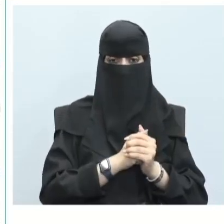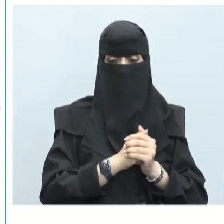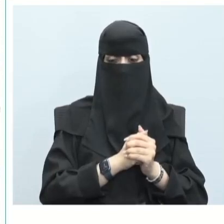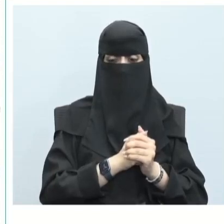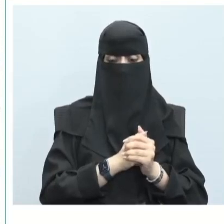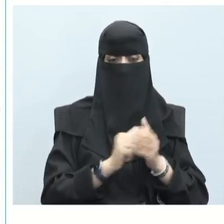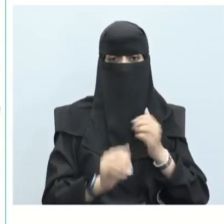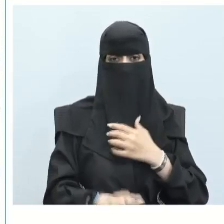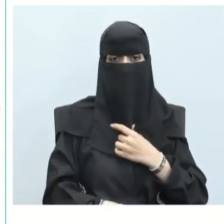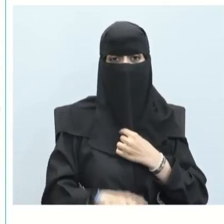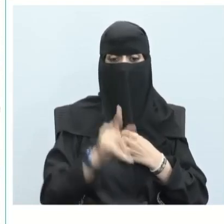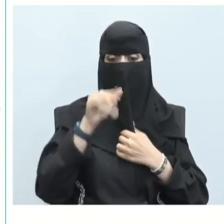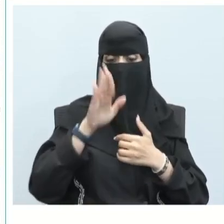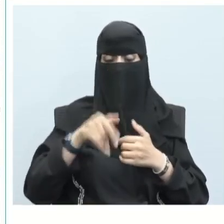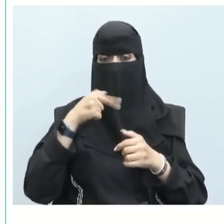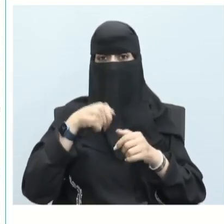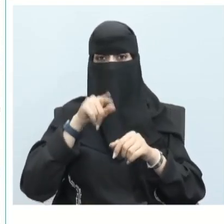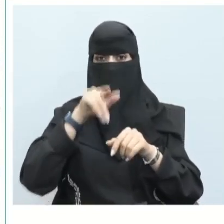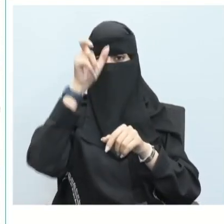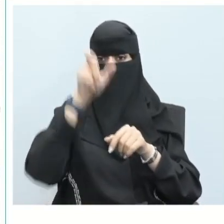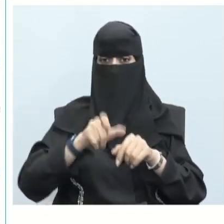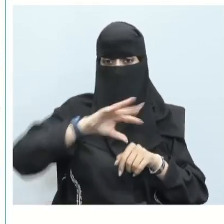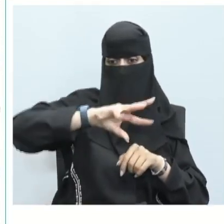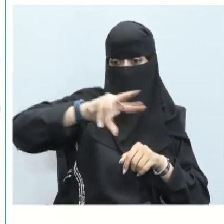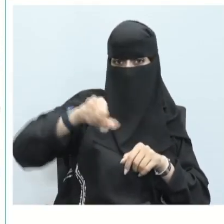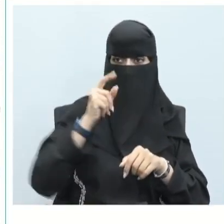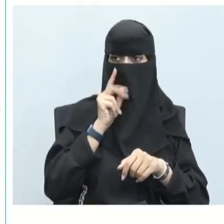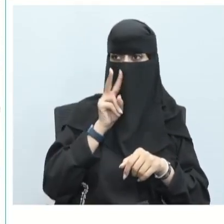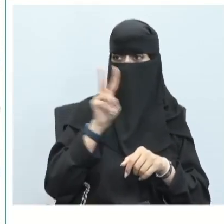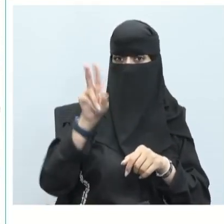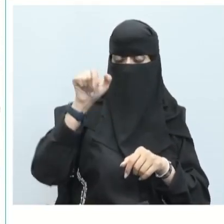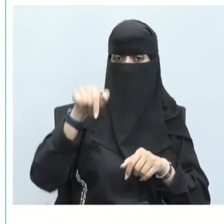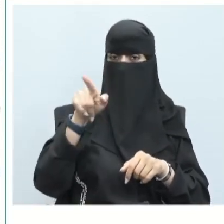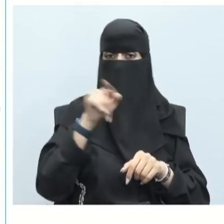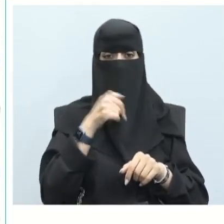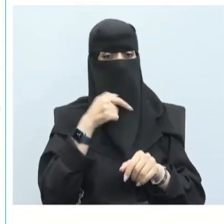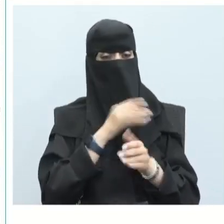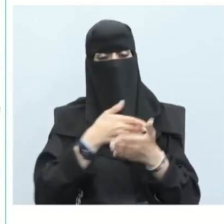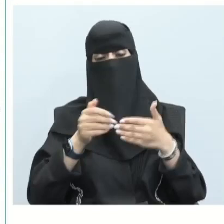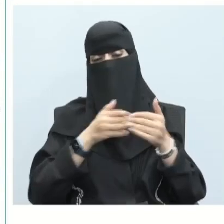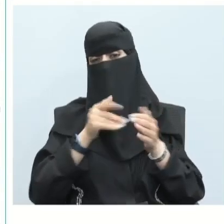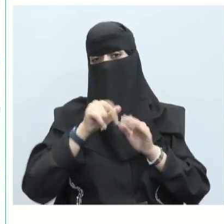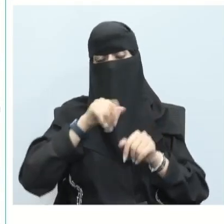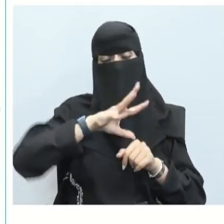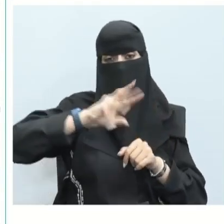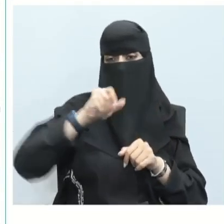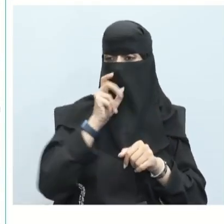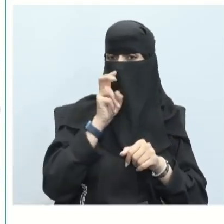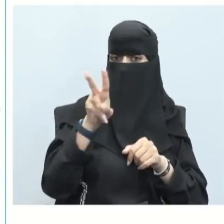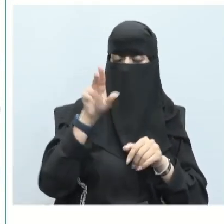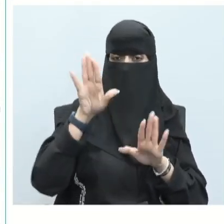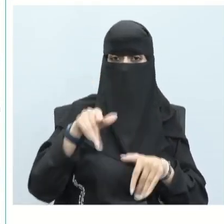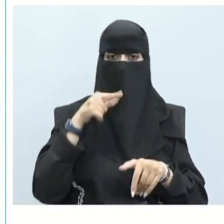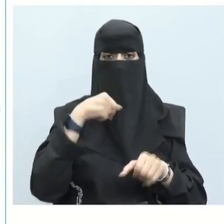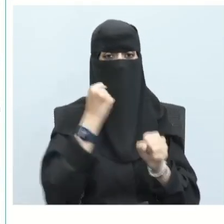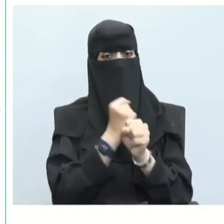الشفقه ان المتهم بالسرقه الماثل امامكم بريء من التهمه الموجهه اليه فهو